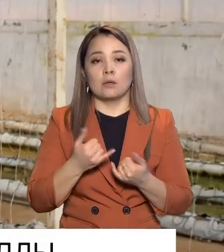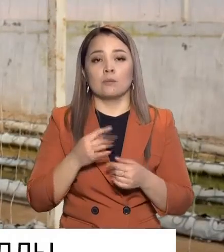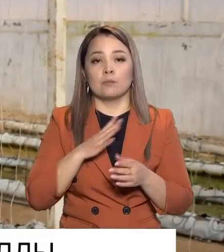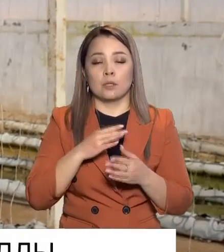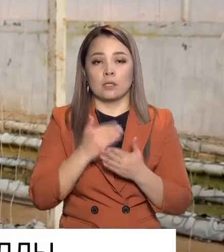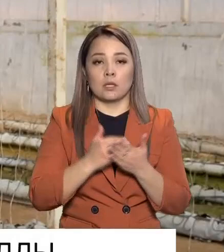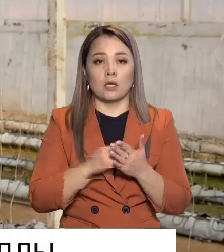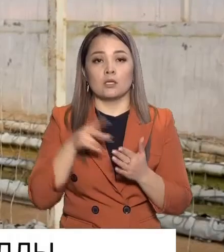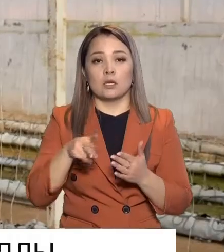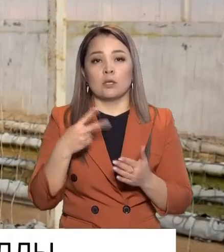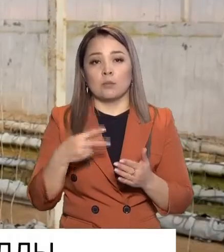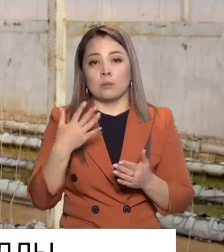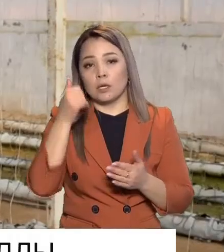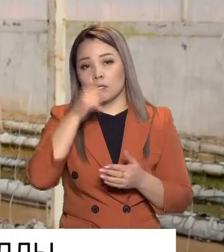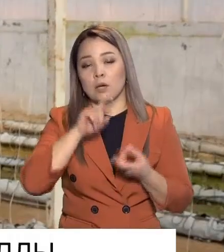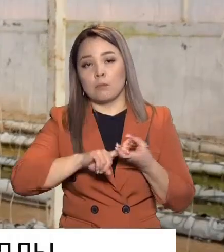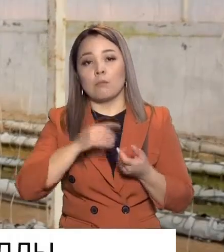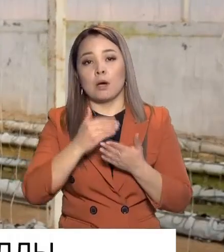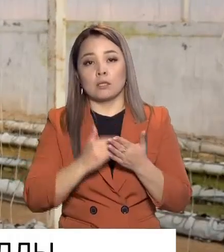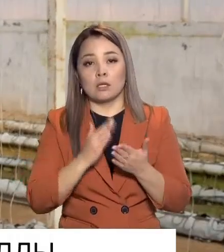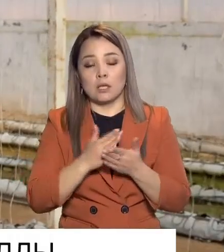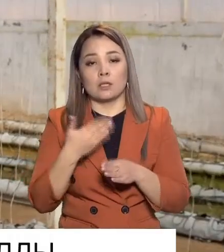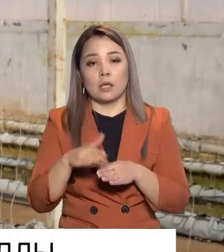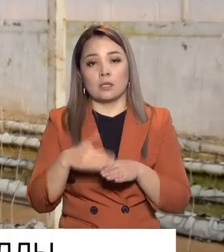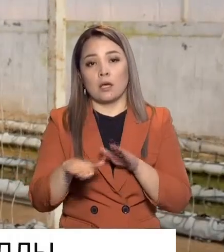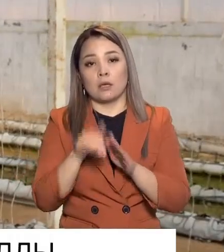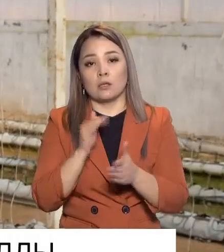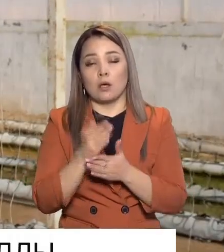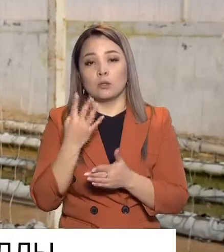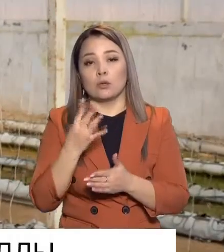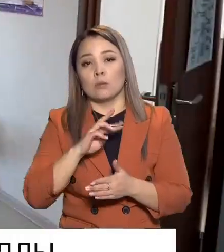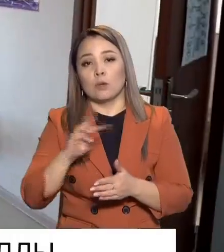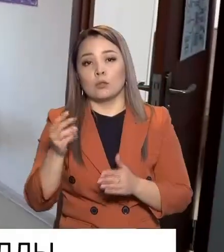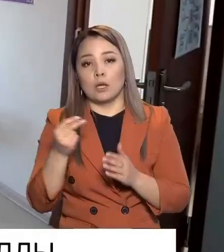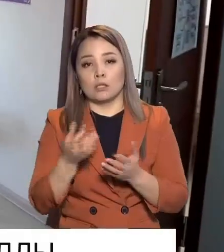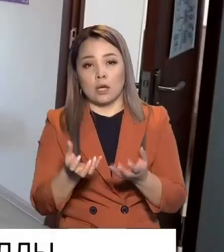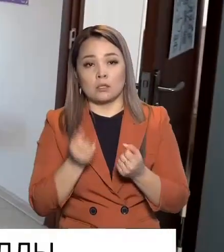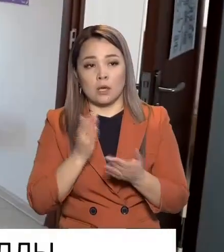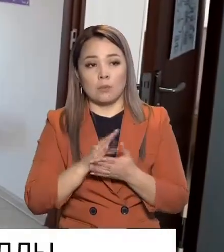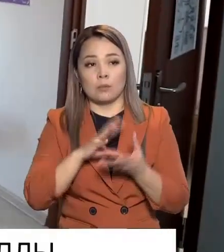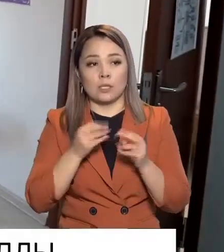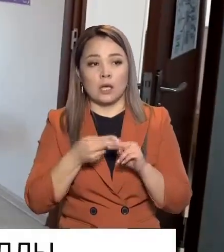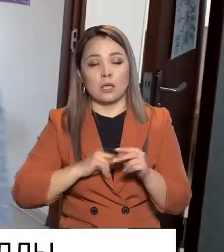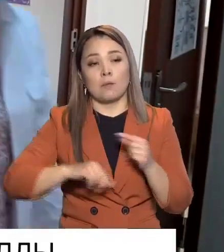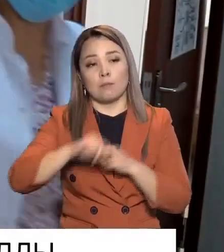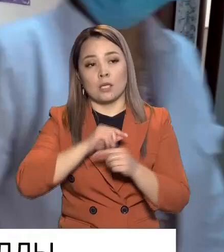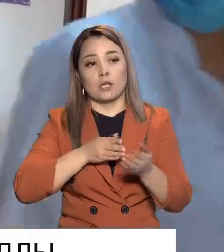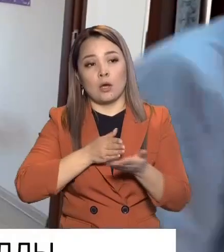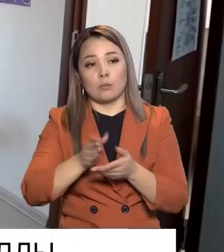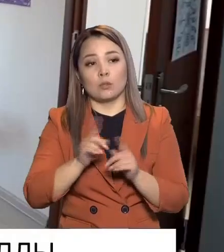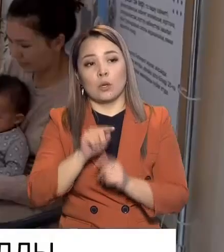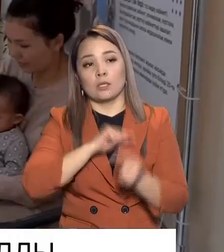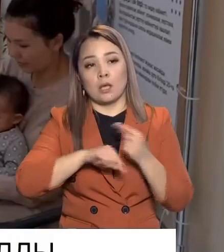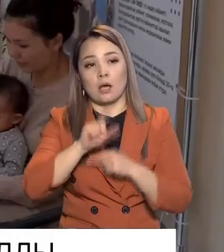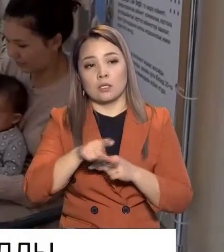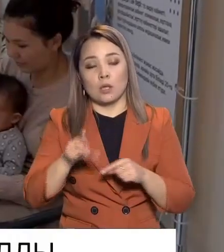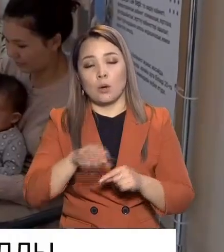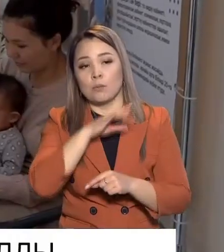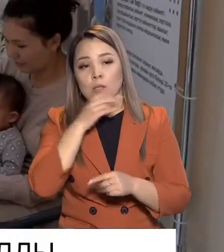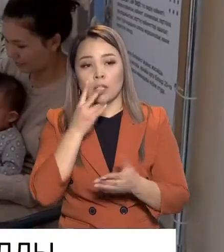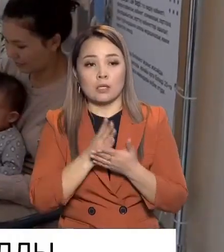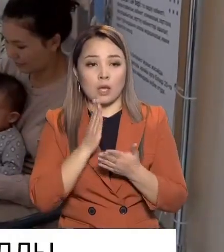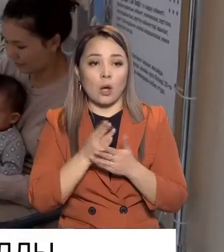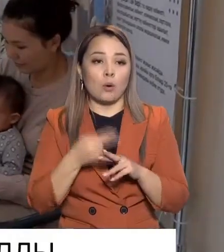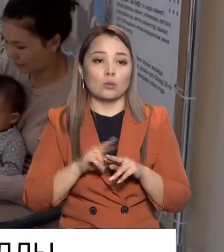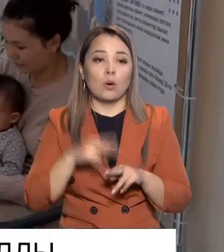картасы 2025 бағдарламасы мен ол кісілерден несие алды 4 миллион теңге көлемінде. Түпқарағанда бизнеске бет бұрған іскер азаматтар жетерлік.